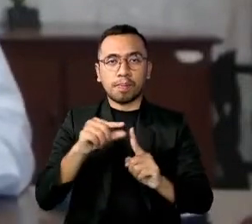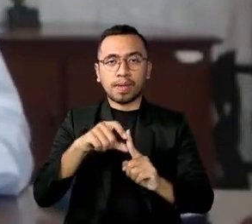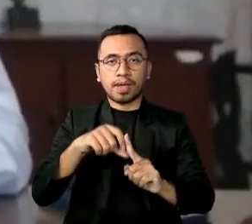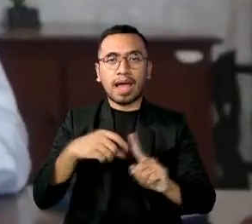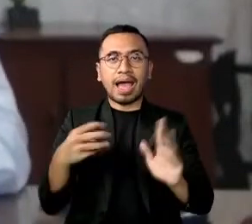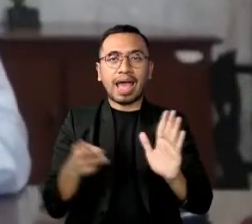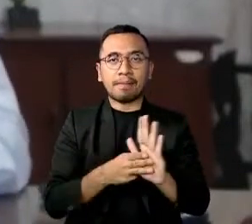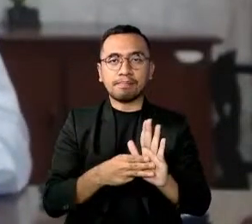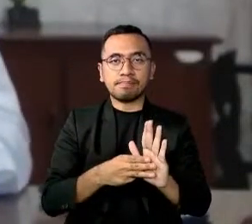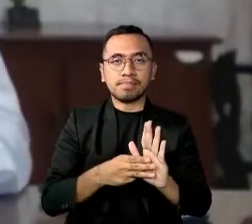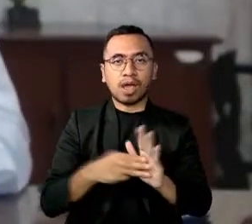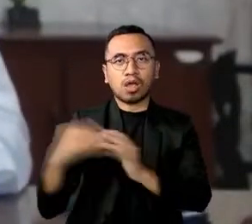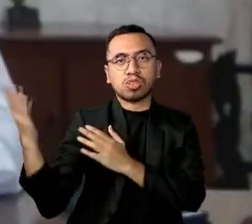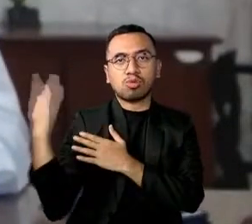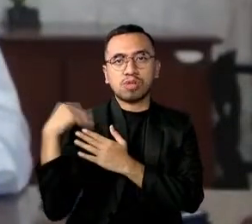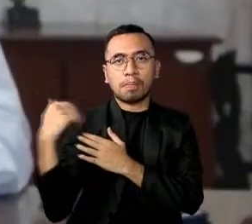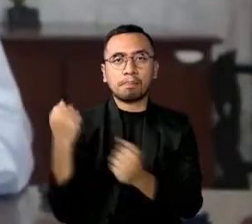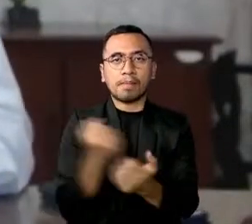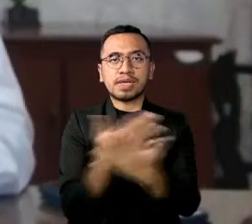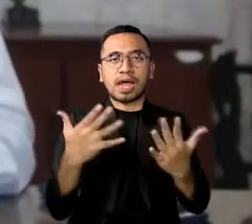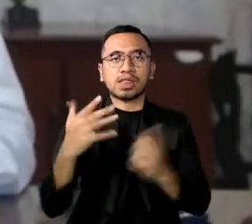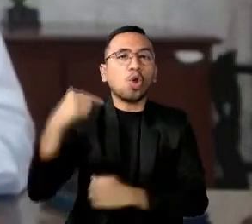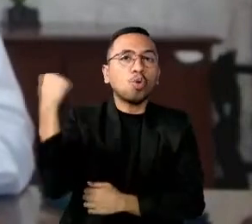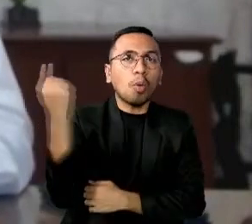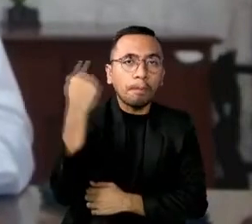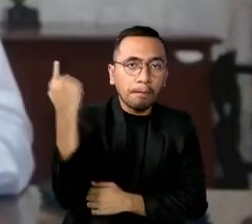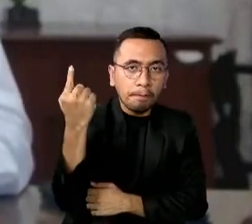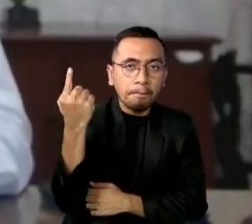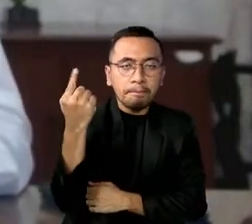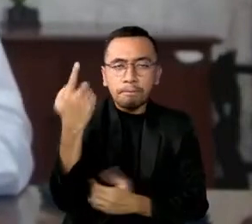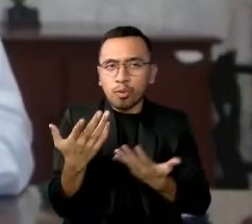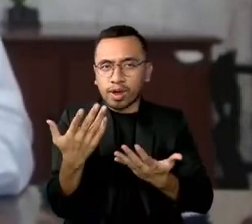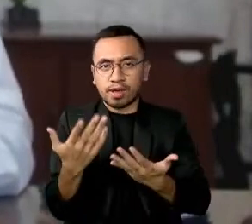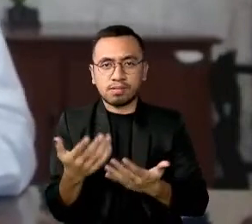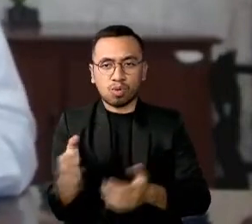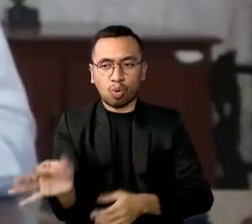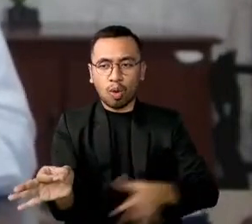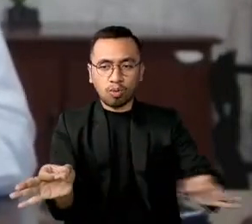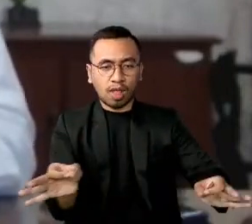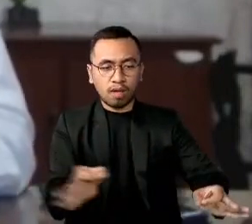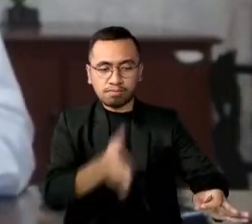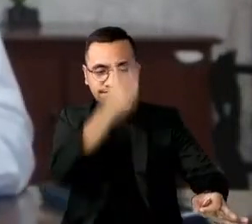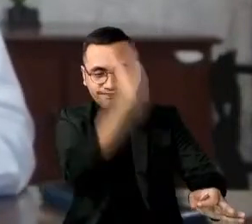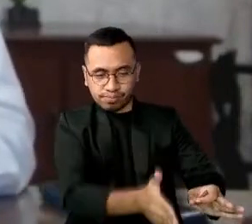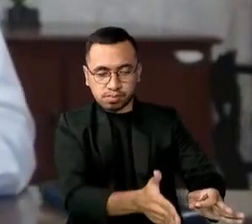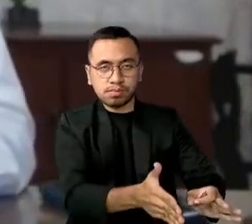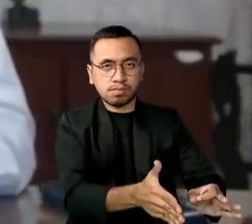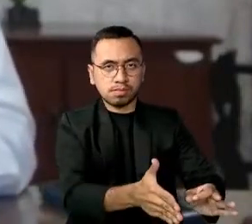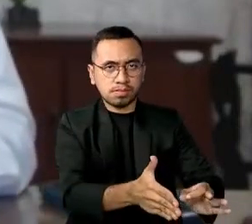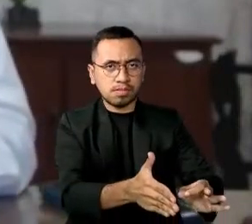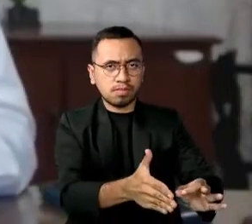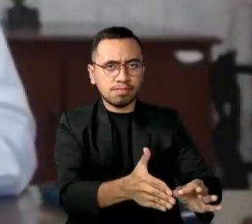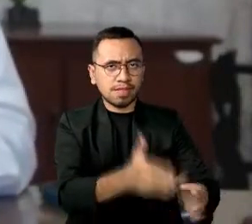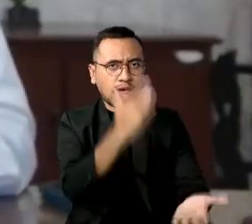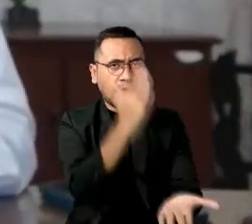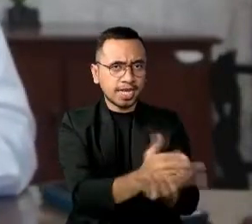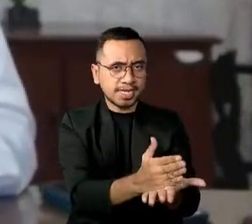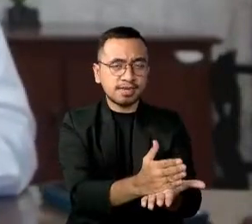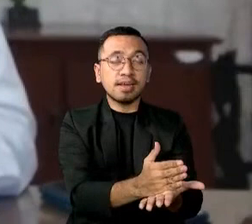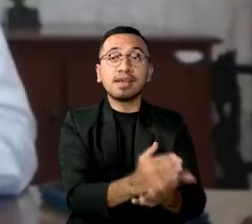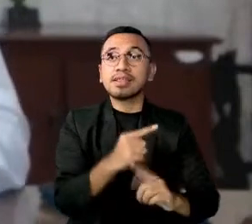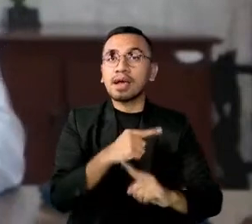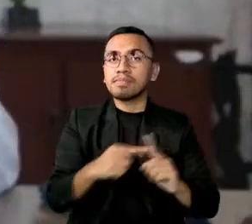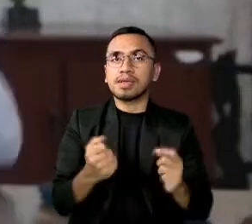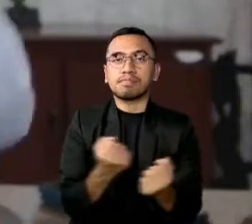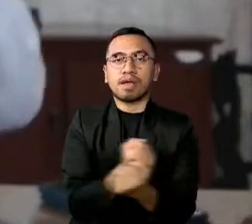kemudian pemerintahan sipil akan melakukan pemecatan sebegitu cepatnya sementara masyarakat ini sekarang sudah